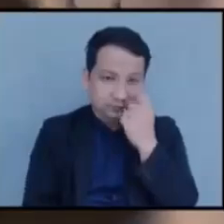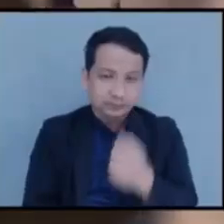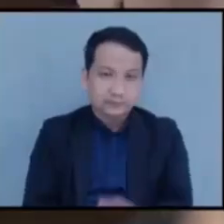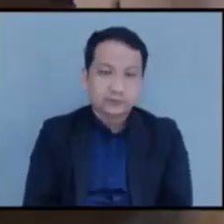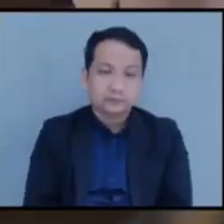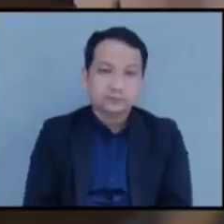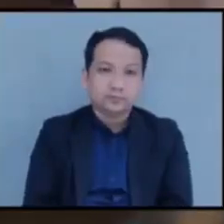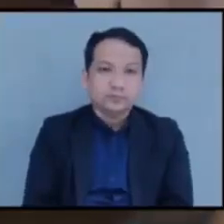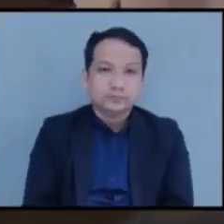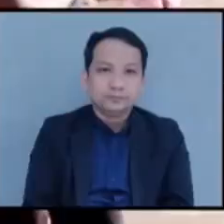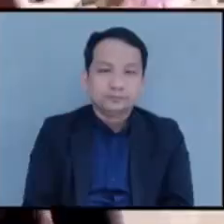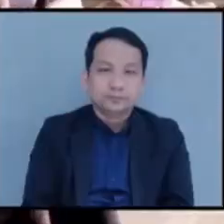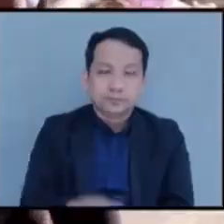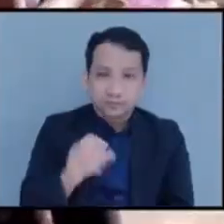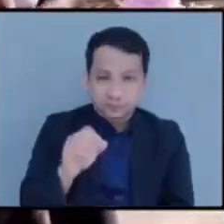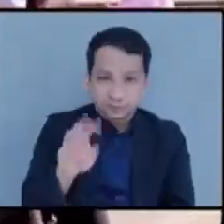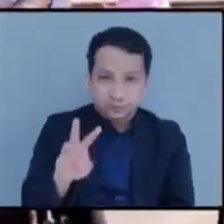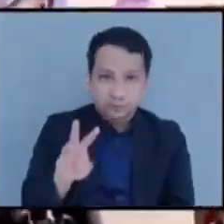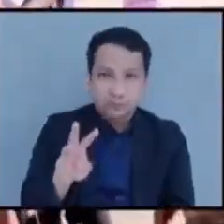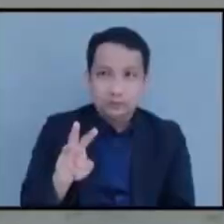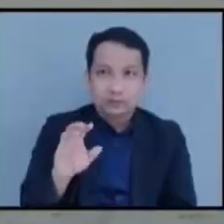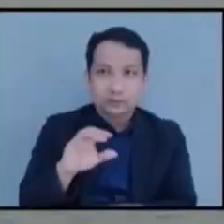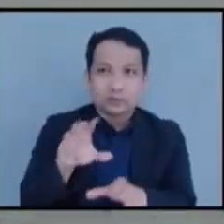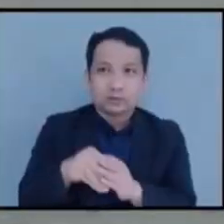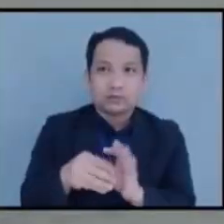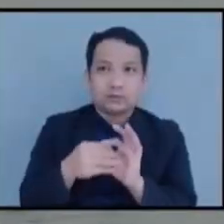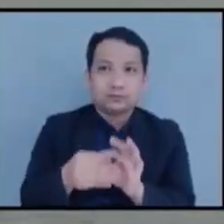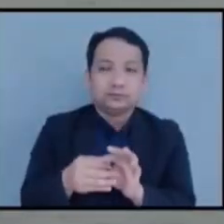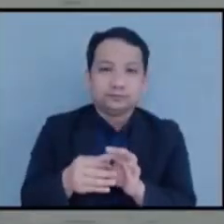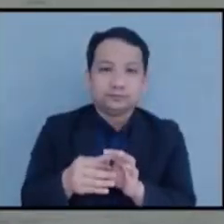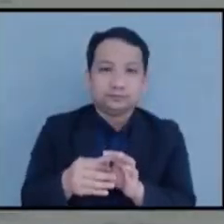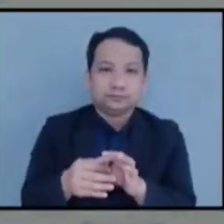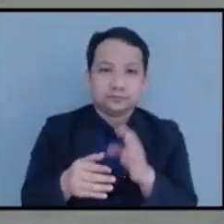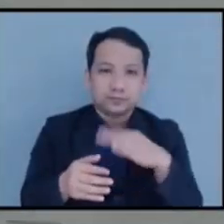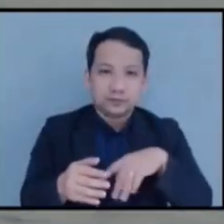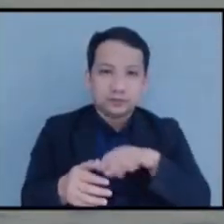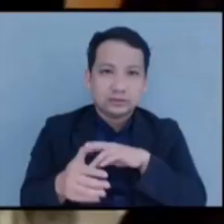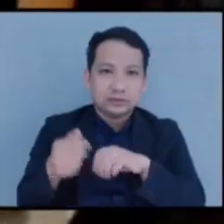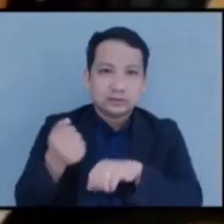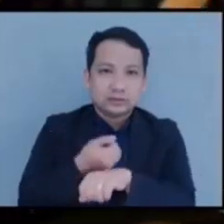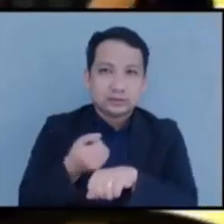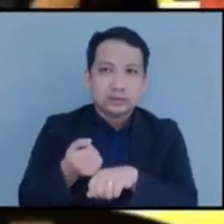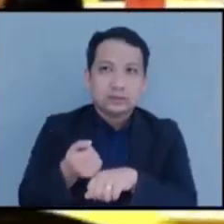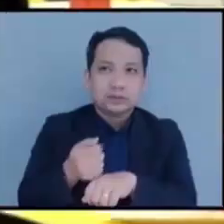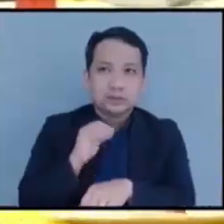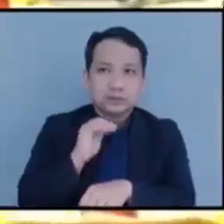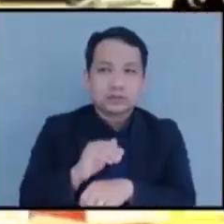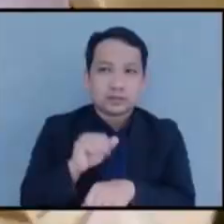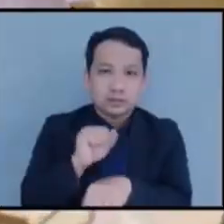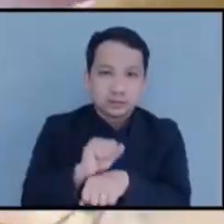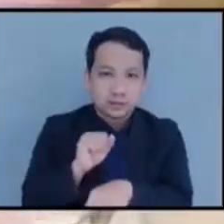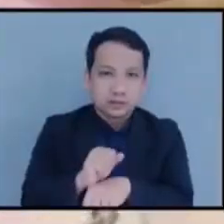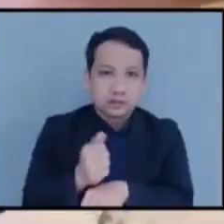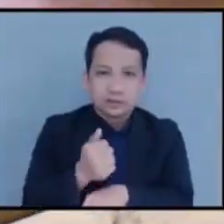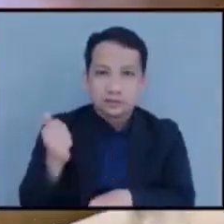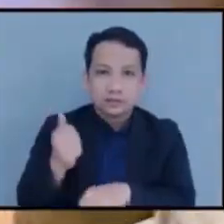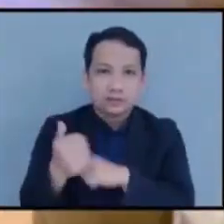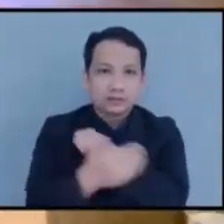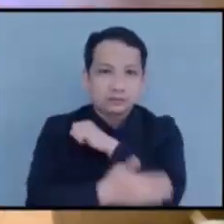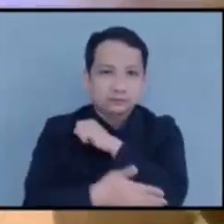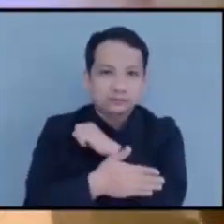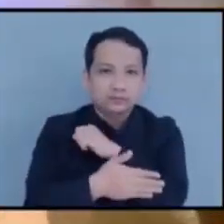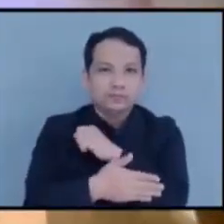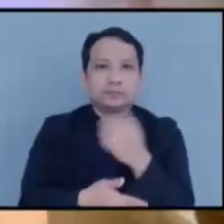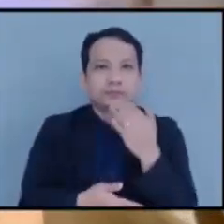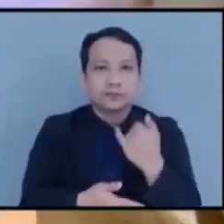Tinitiis ng mga OFW o Overseas Filipino Workers ang hirap at pagod sa pagtatrabaho sa ibang bansa para lamang